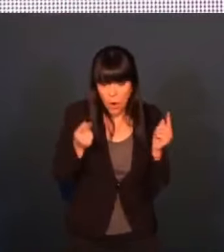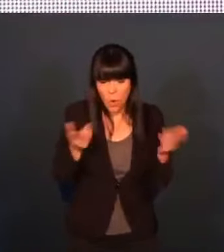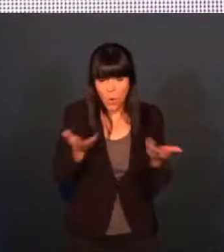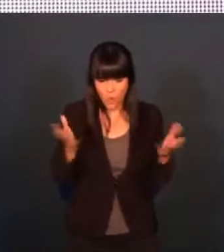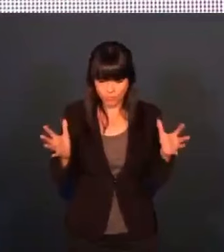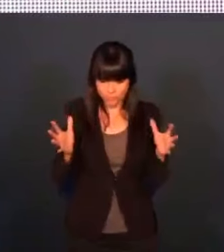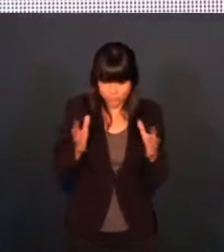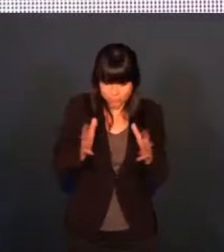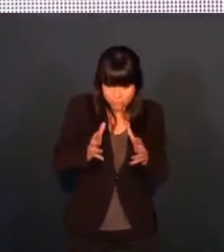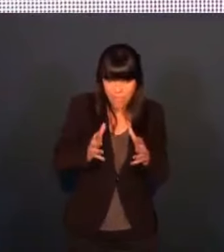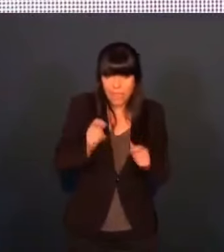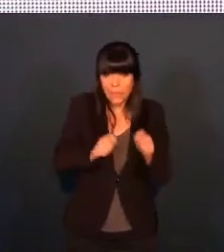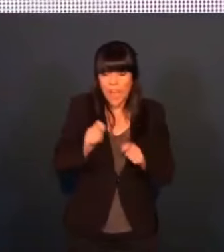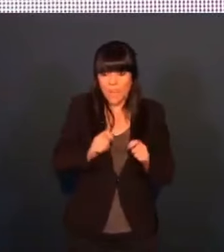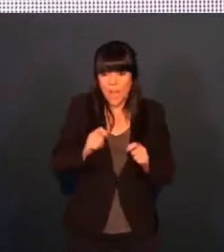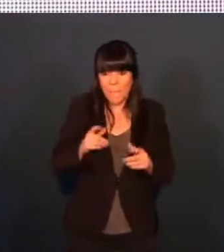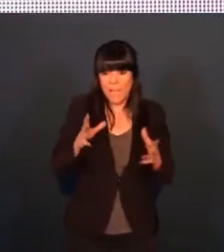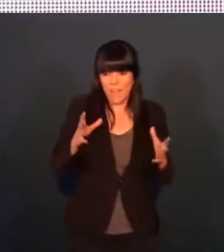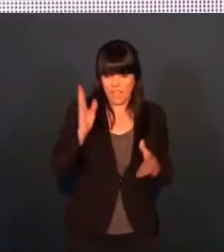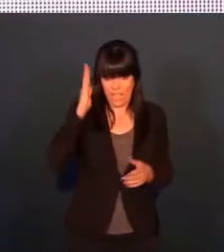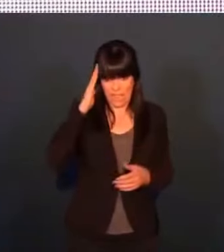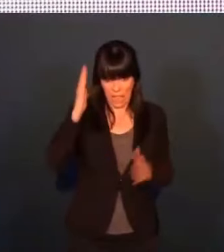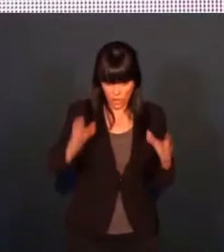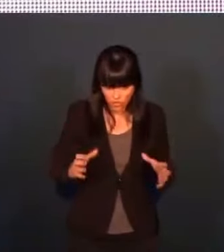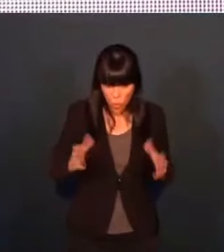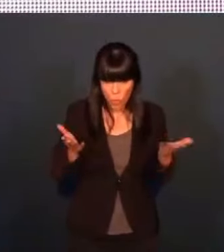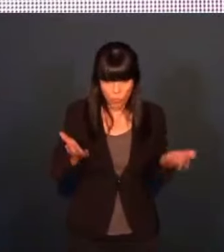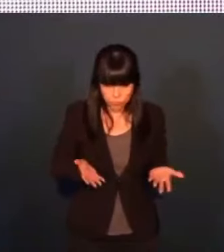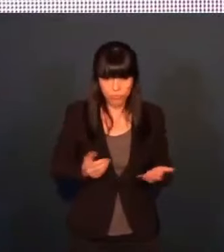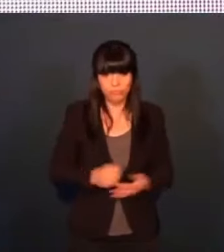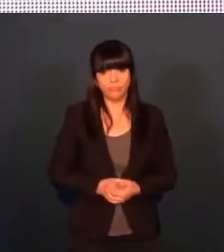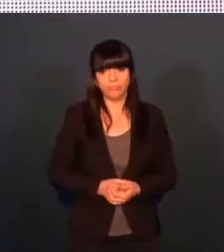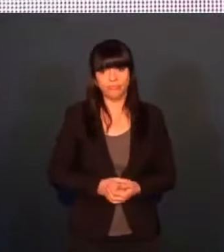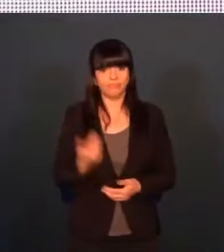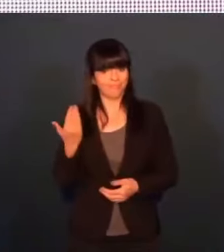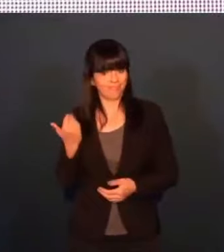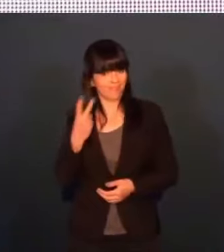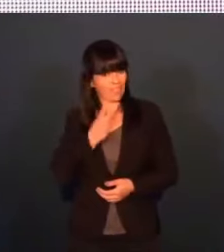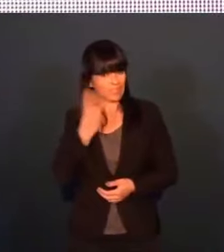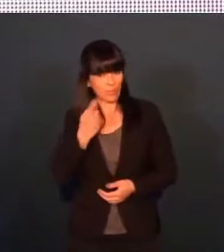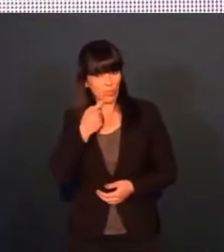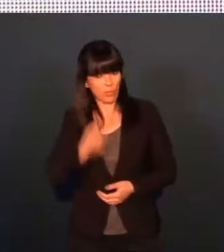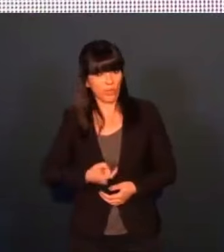сформирано правителството на Денков Габриел, както го нарекохте в медиите.